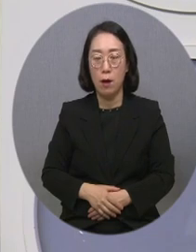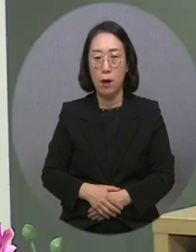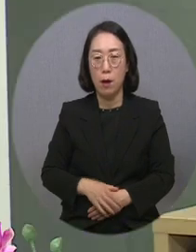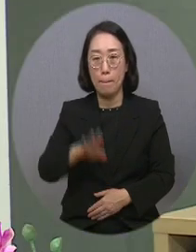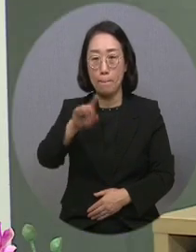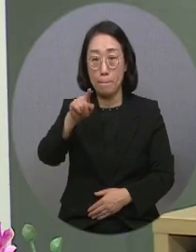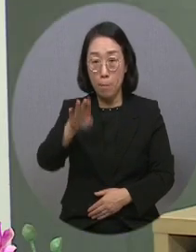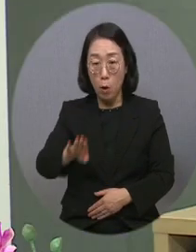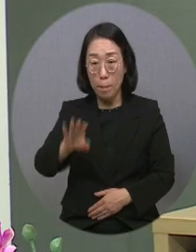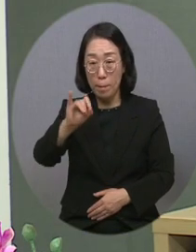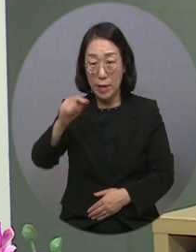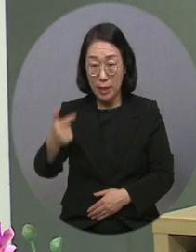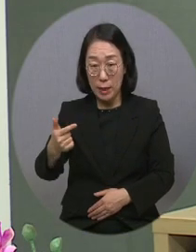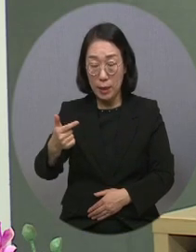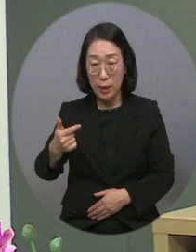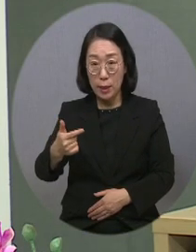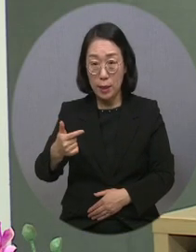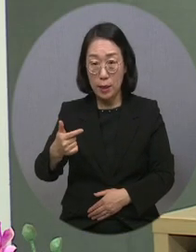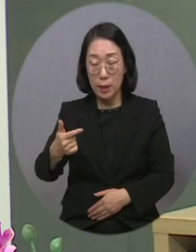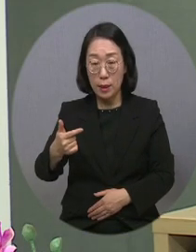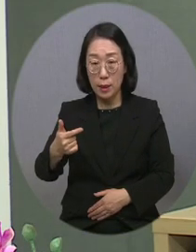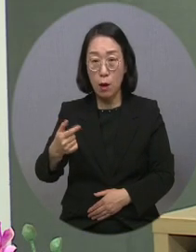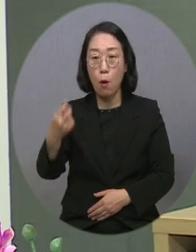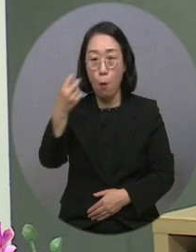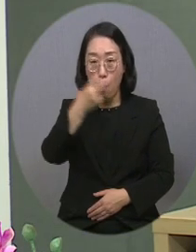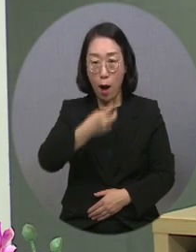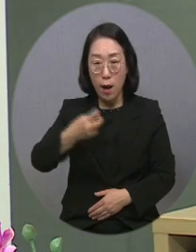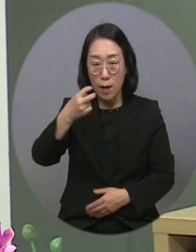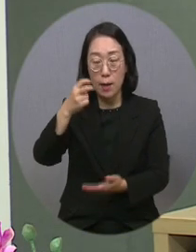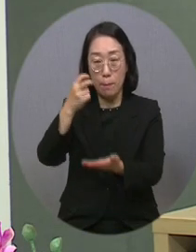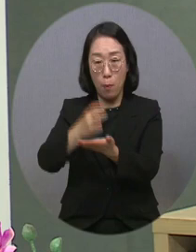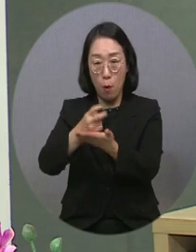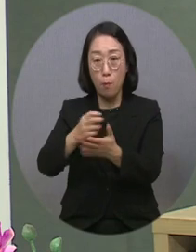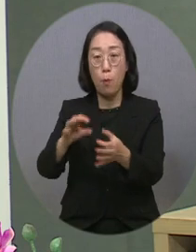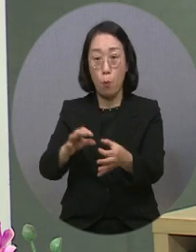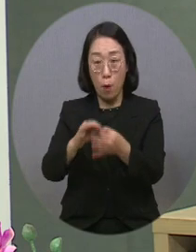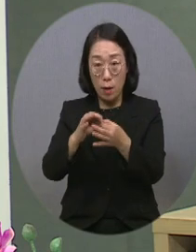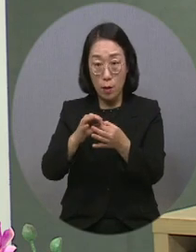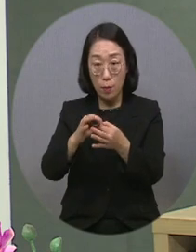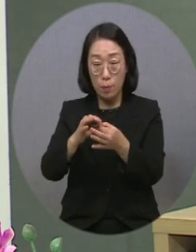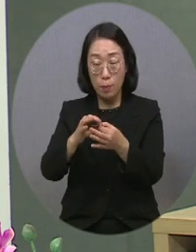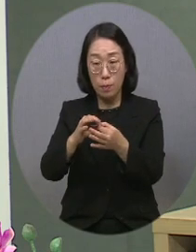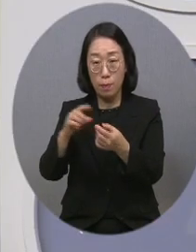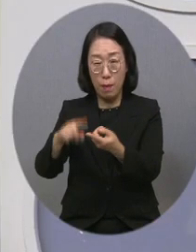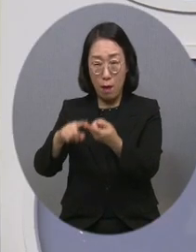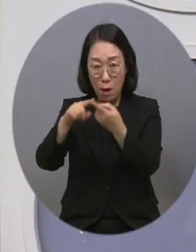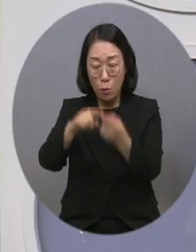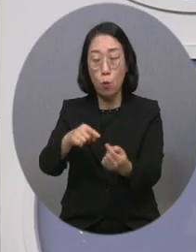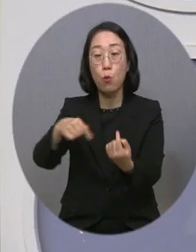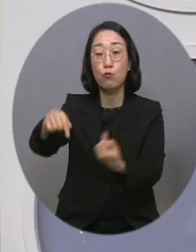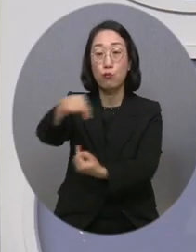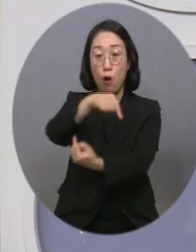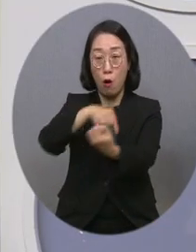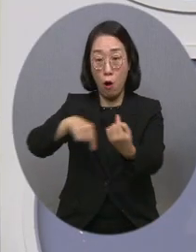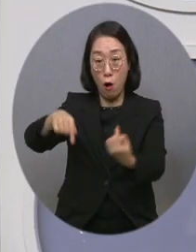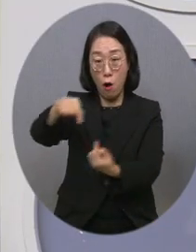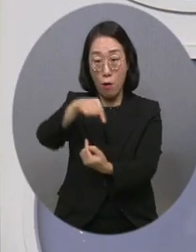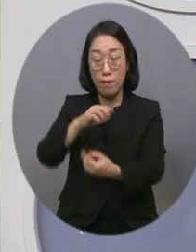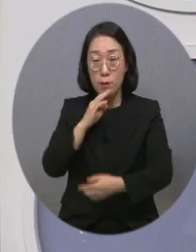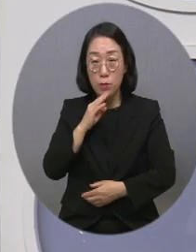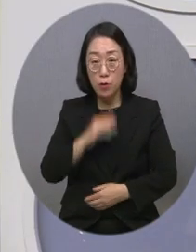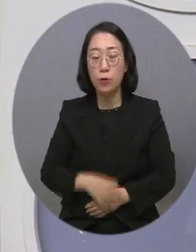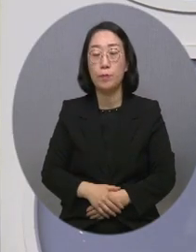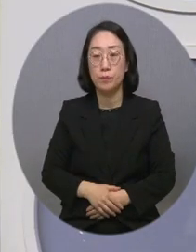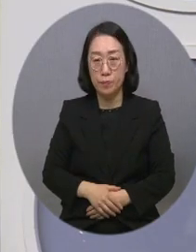사회복지법인 관리 법령에 의해서 운영이 되겠군요. 예, 이제 저희는 이제 사회복지 공동 모금 해법에 따라서